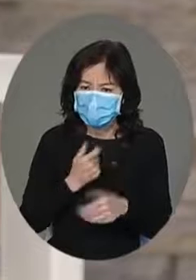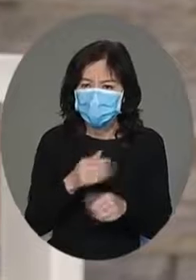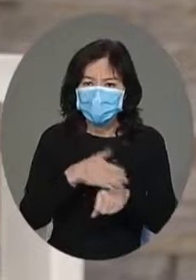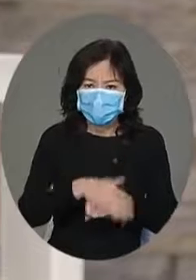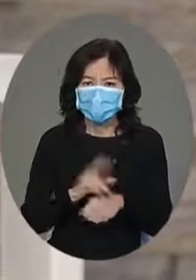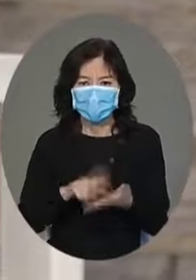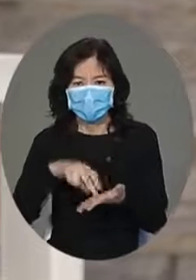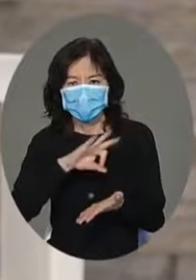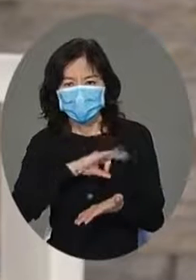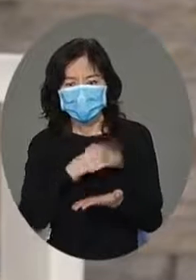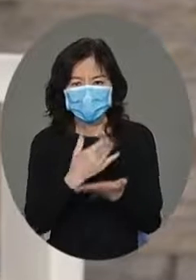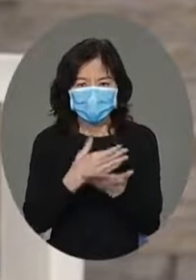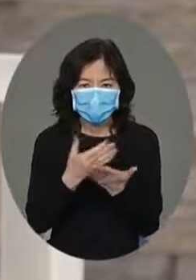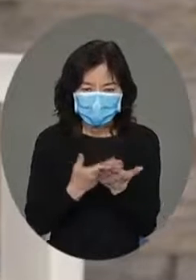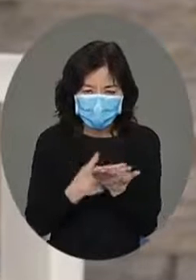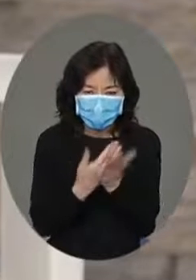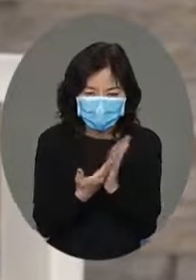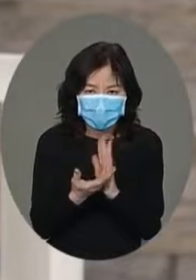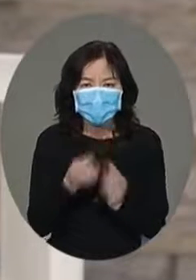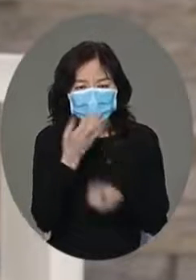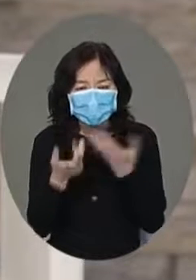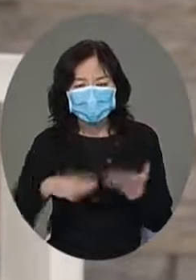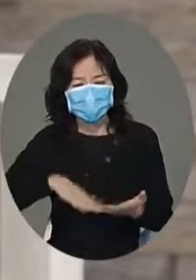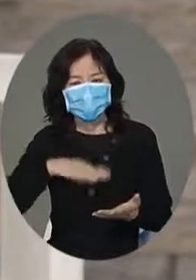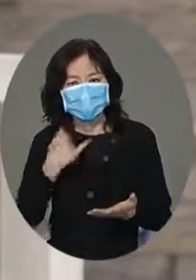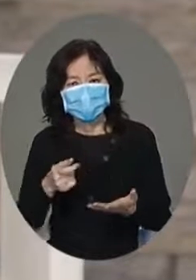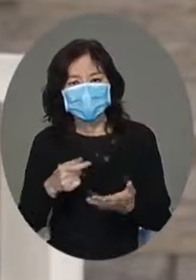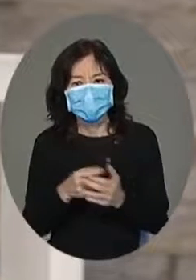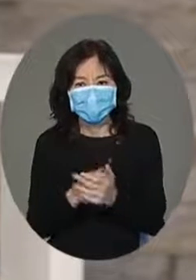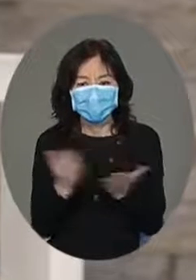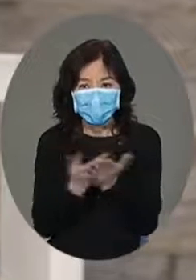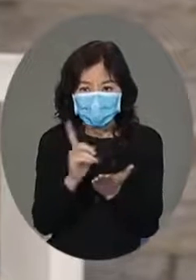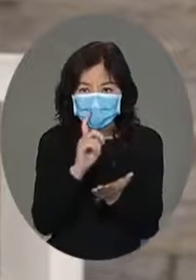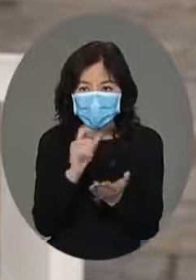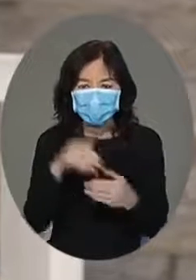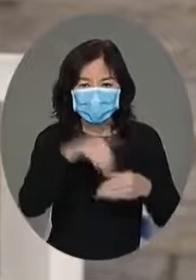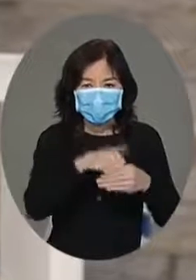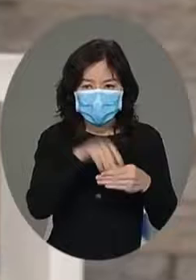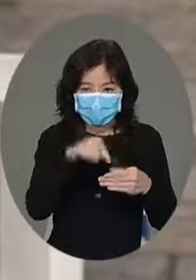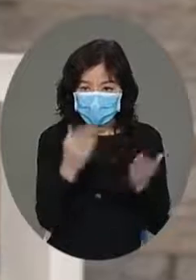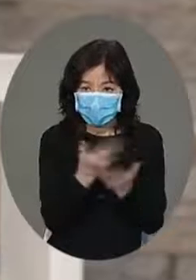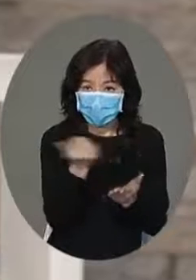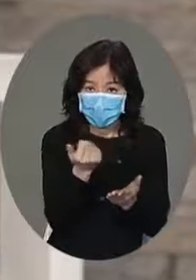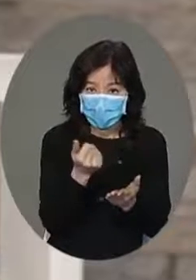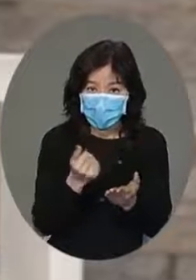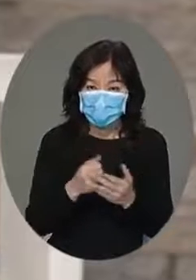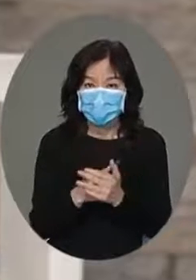會對立法會各項草案的意見又或者不滿，是否能夠反映在表決的票數上